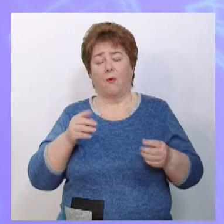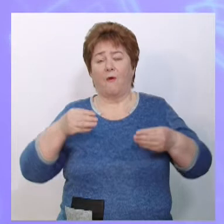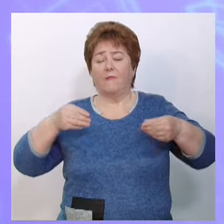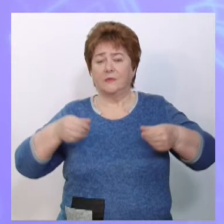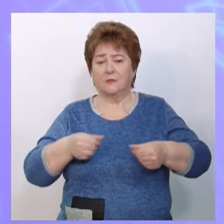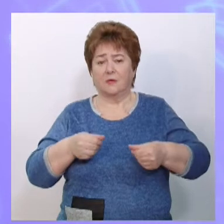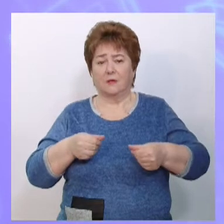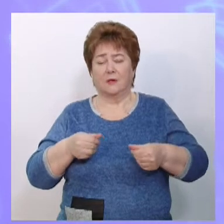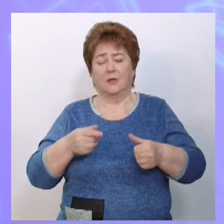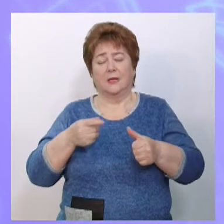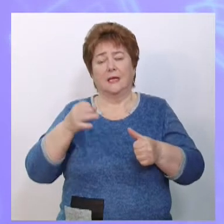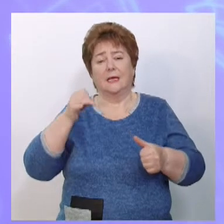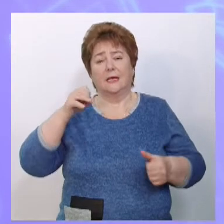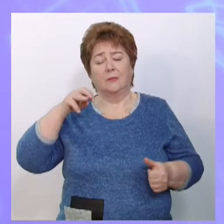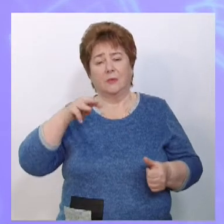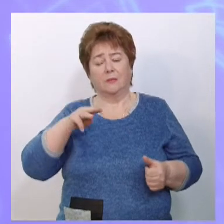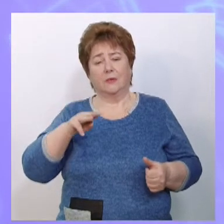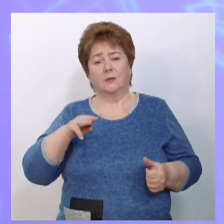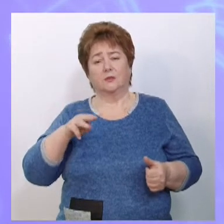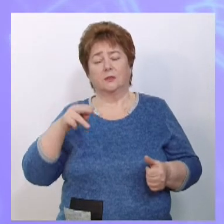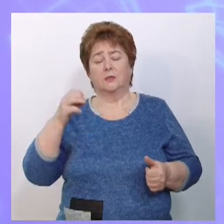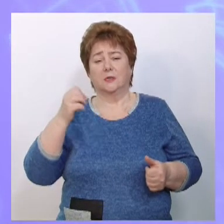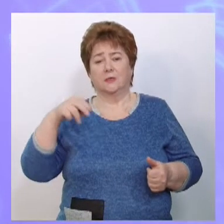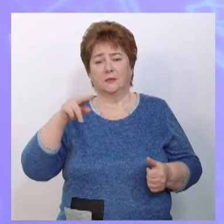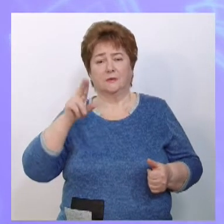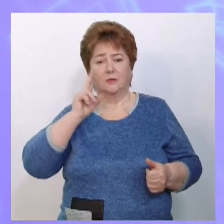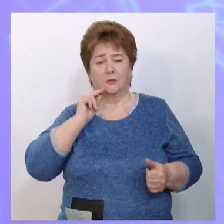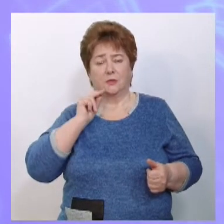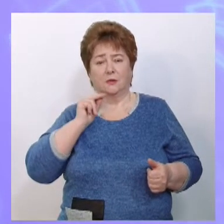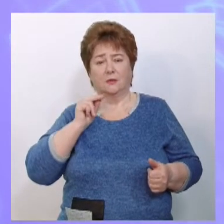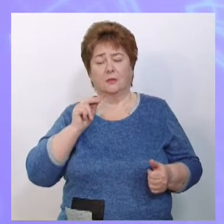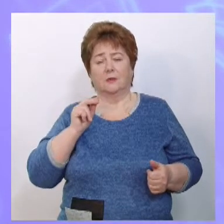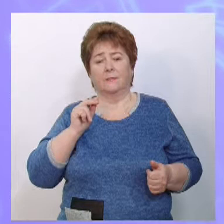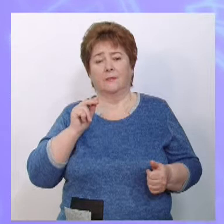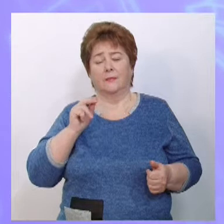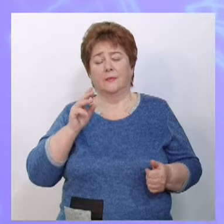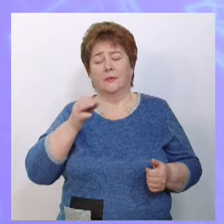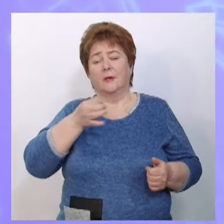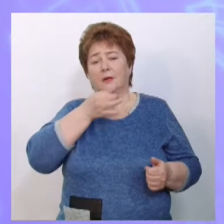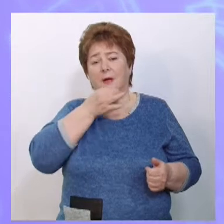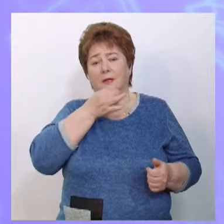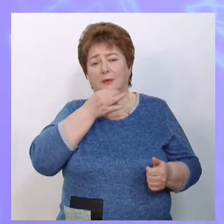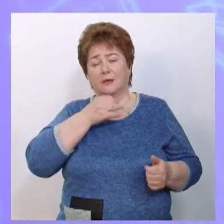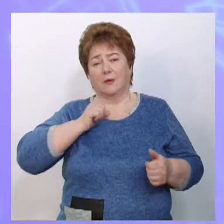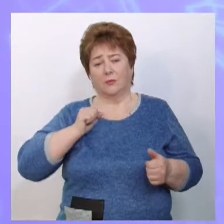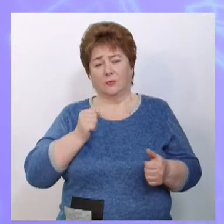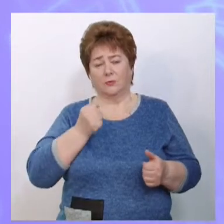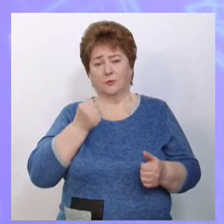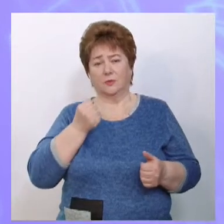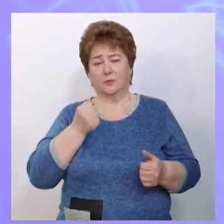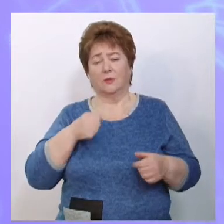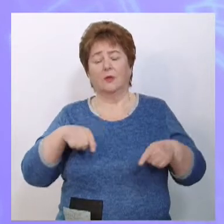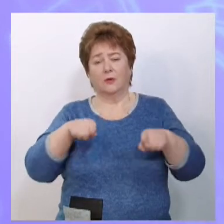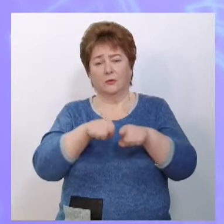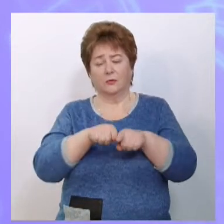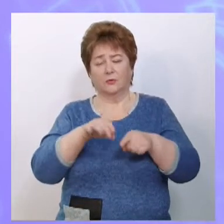Весна. Именительный падеж единственного числа. Значит, ранняя, дружная,